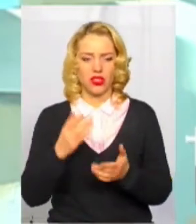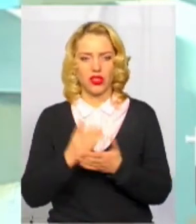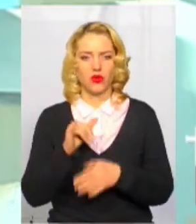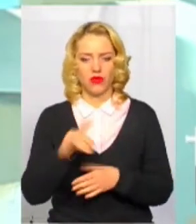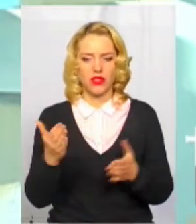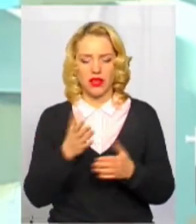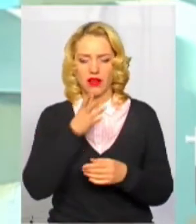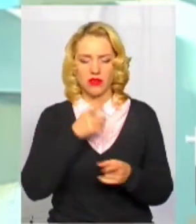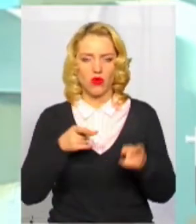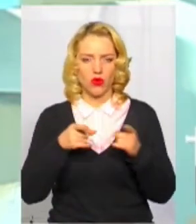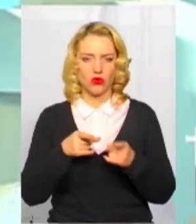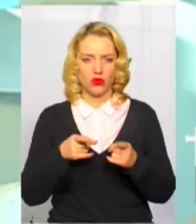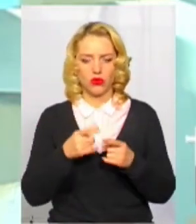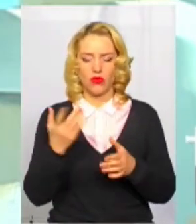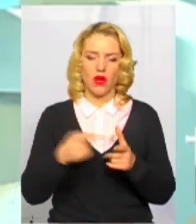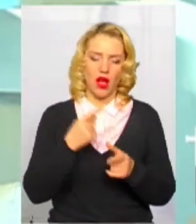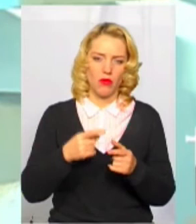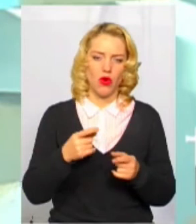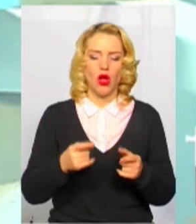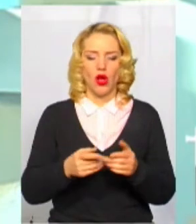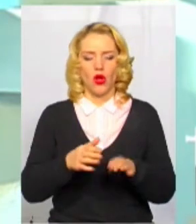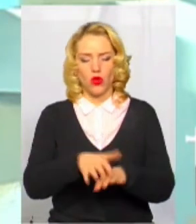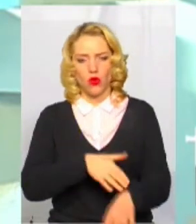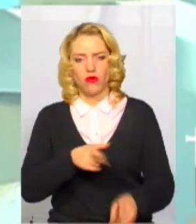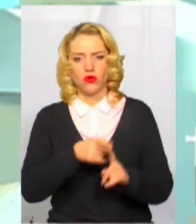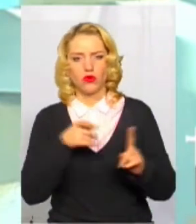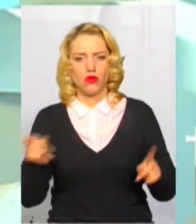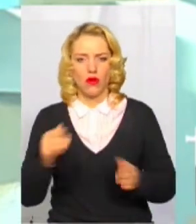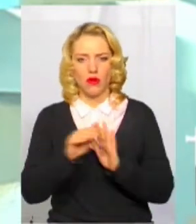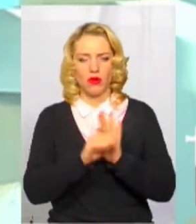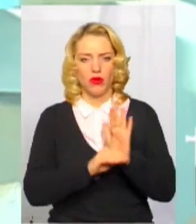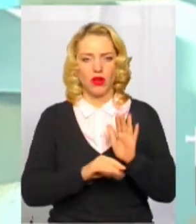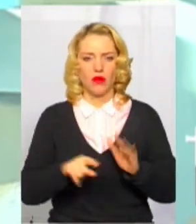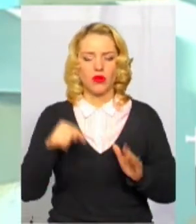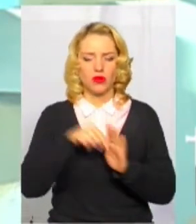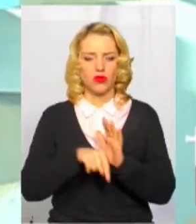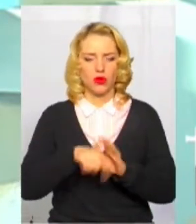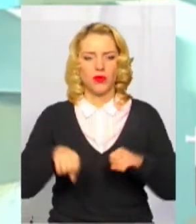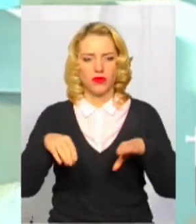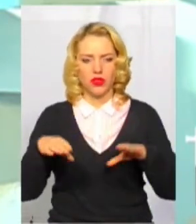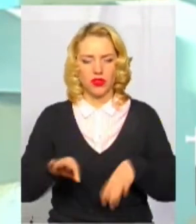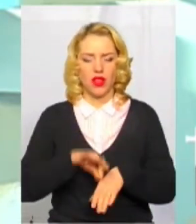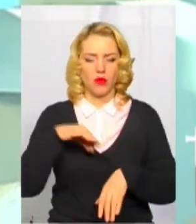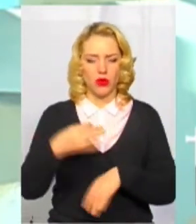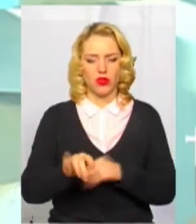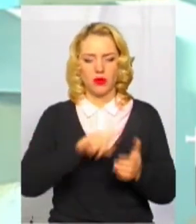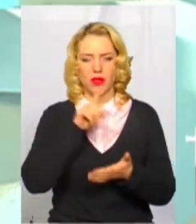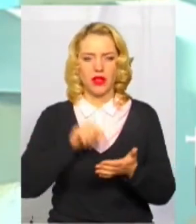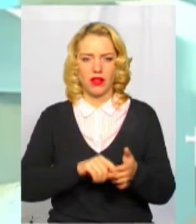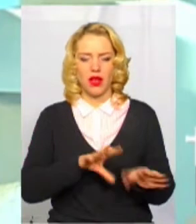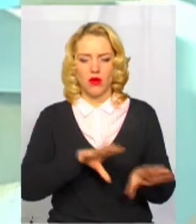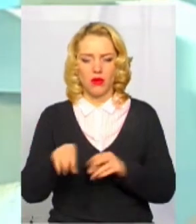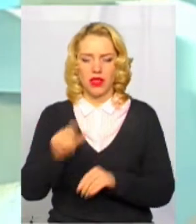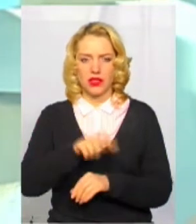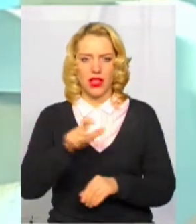якась короткострокова або довгострокова програма стосовно вирішення найболючіших питань переселенців.